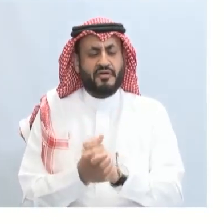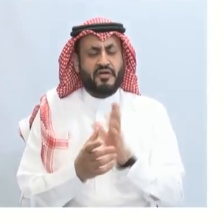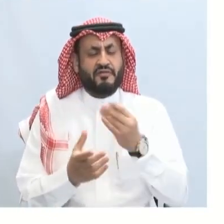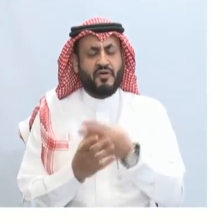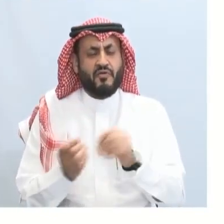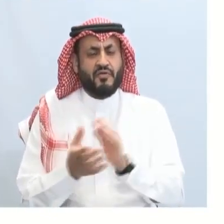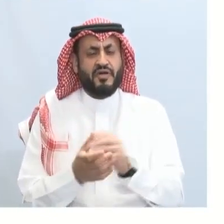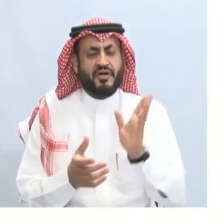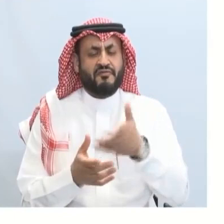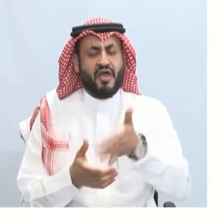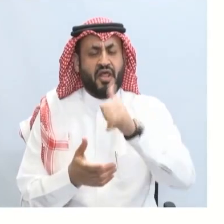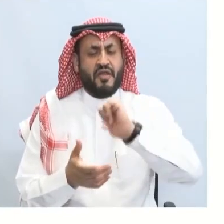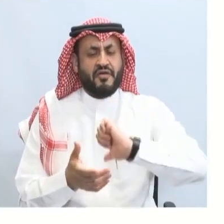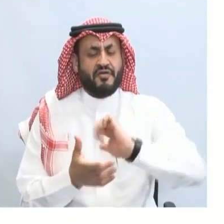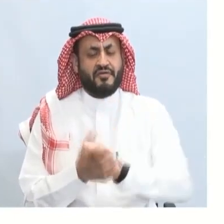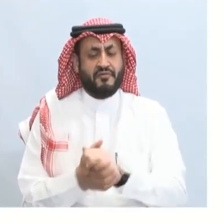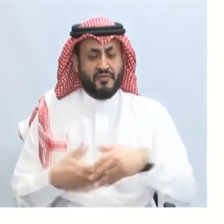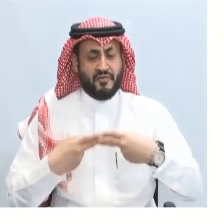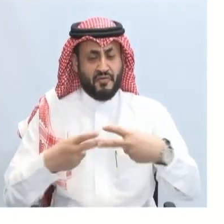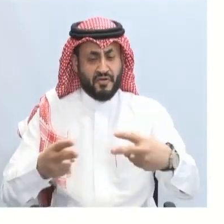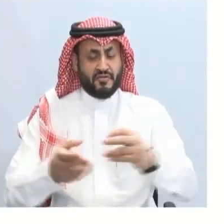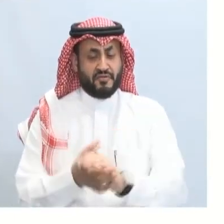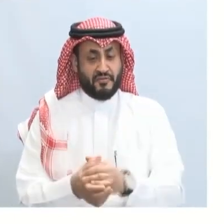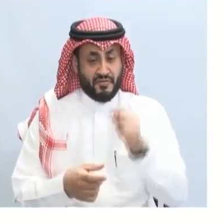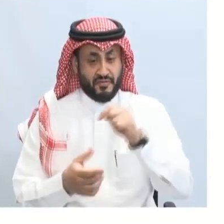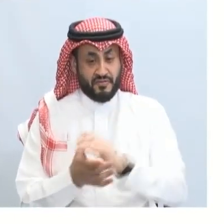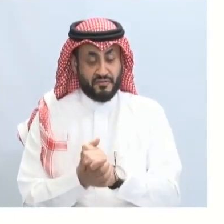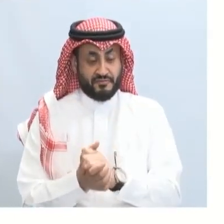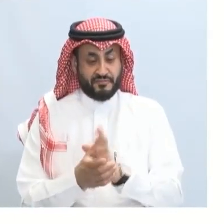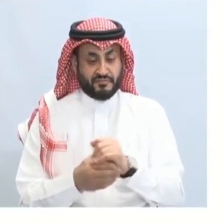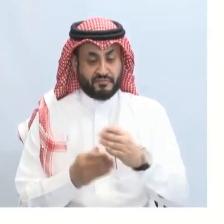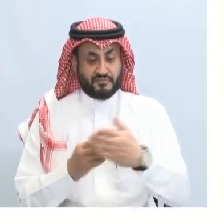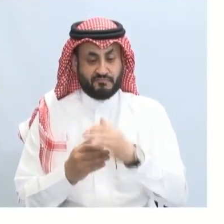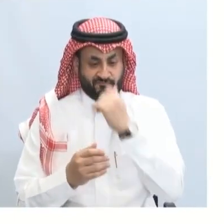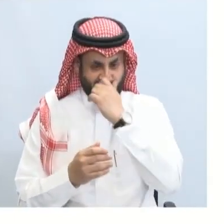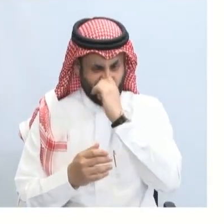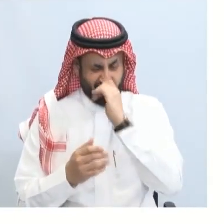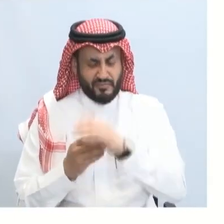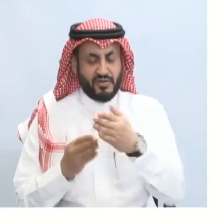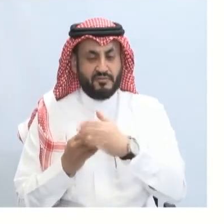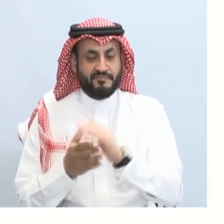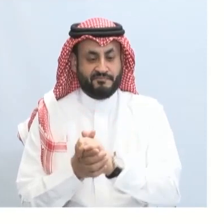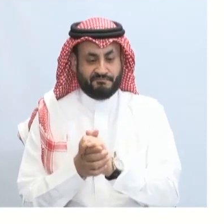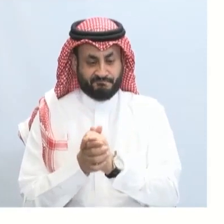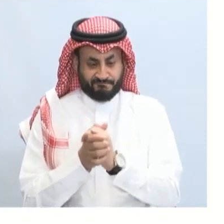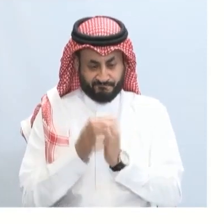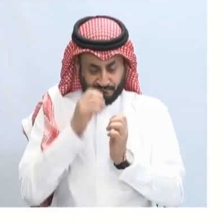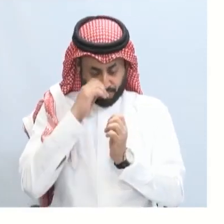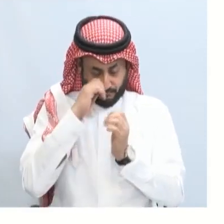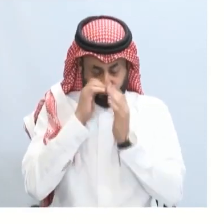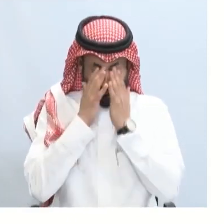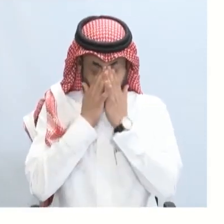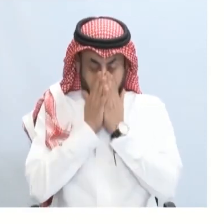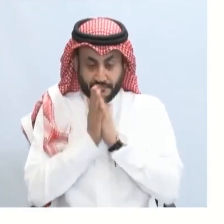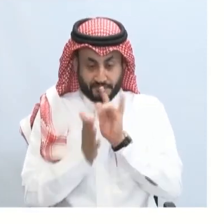تدفعه للشر وانه ما دام لم يستطيع خلاف ما فعل فلا ينبغي ان